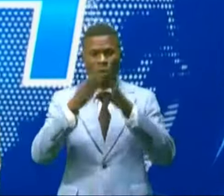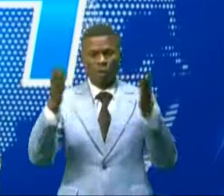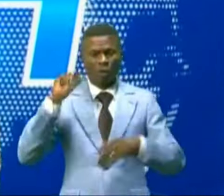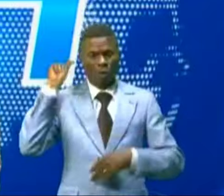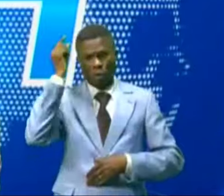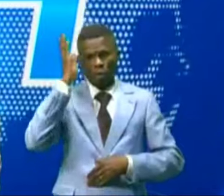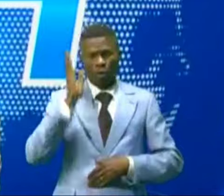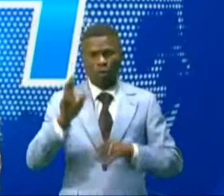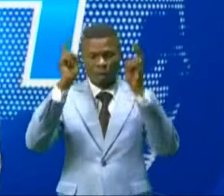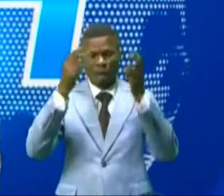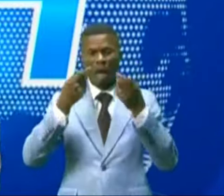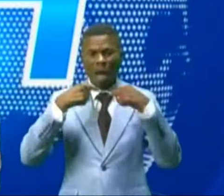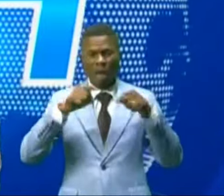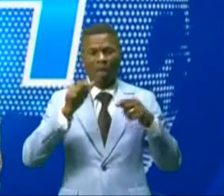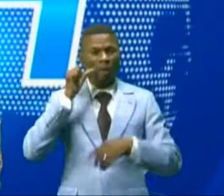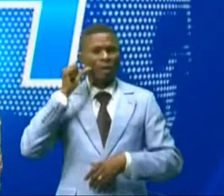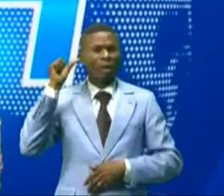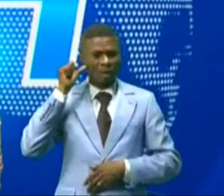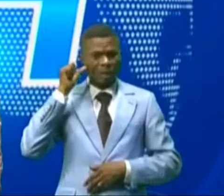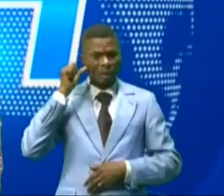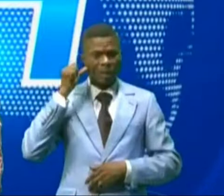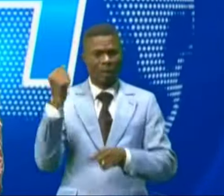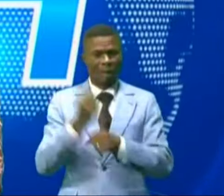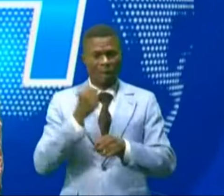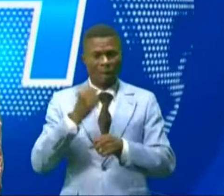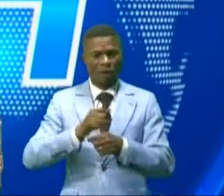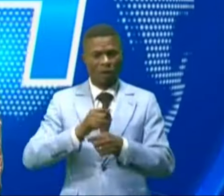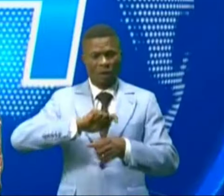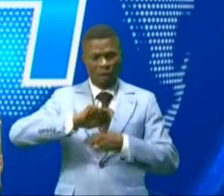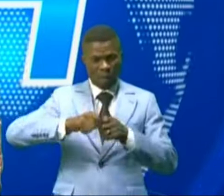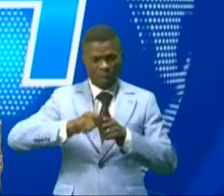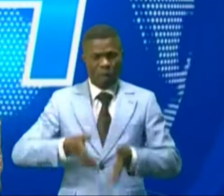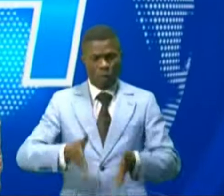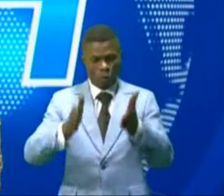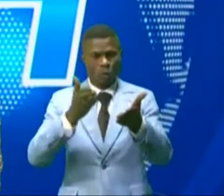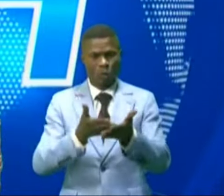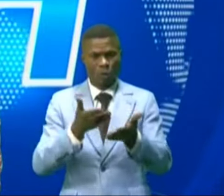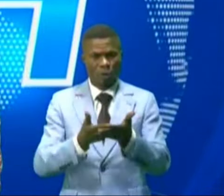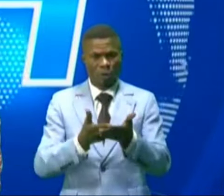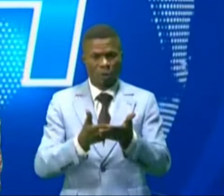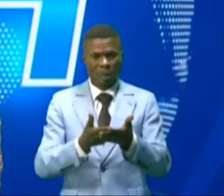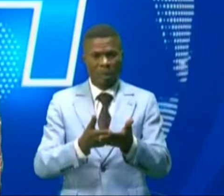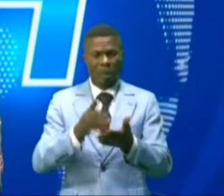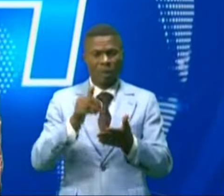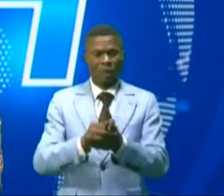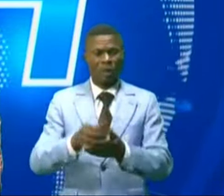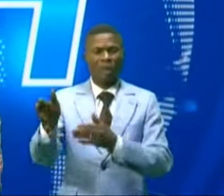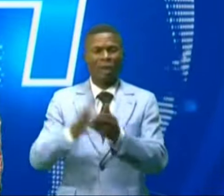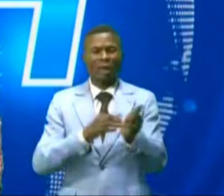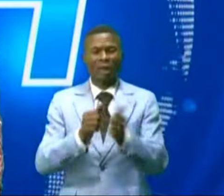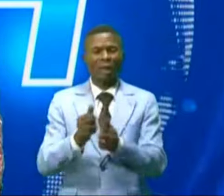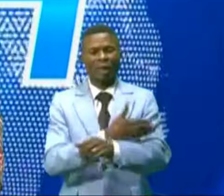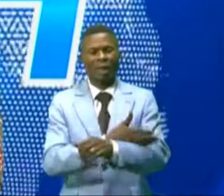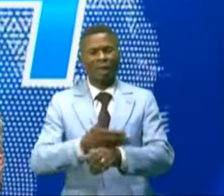la ville a lancé hier les travaux de réhabilitation de cette route dont la dégradation l'a